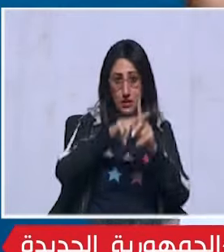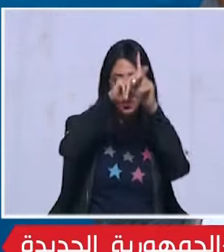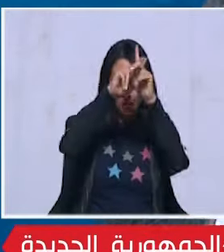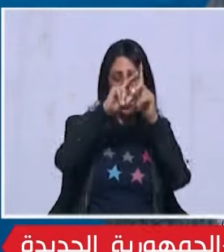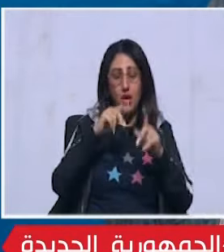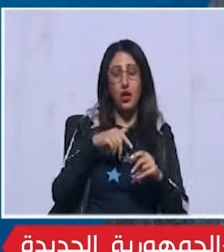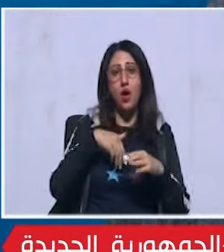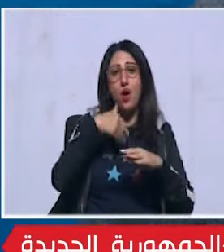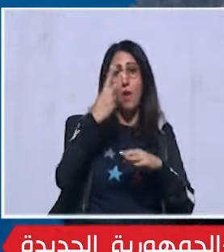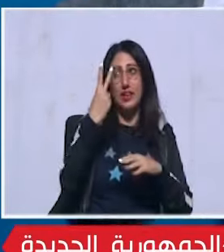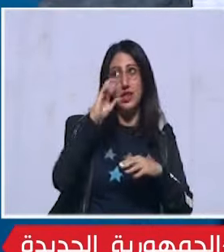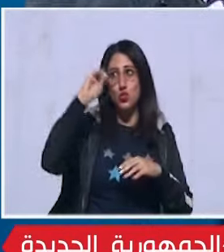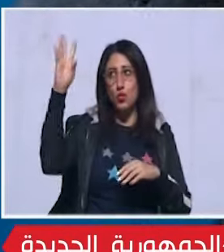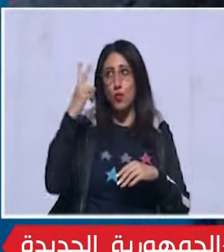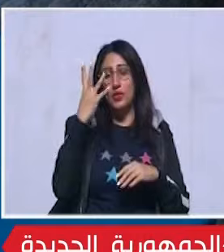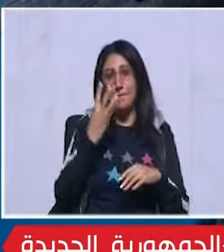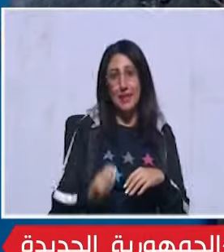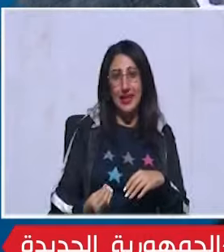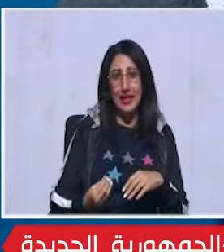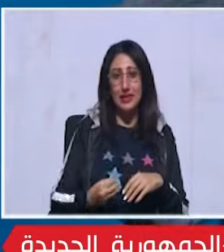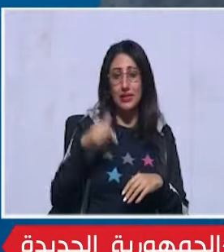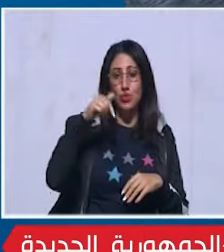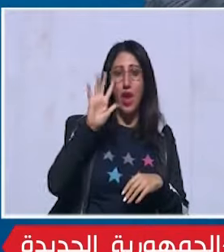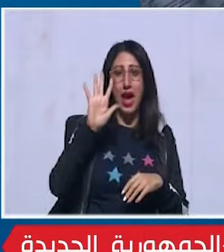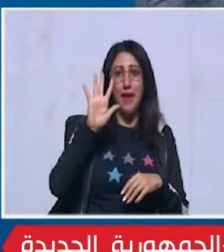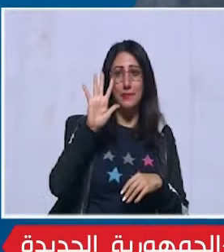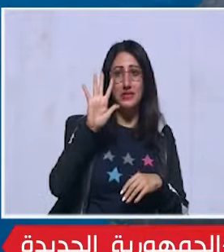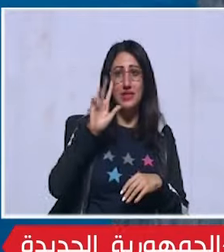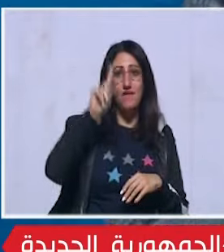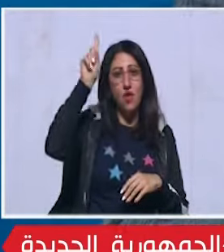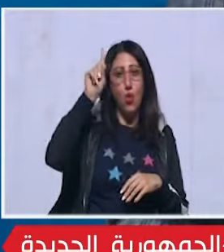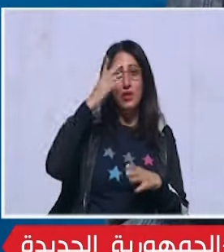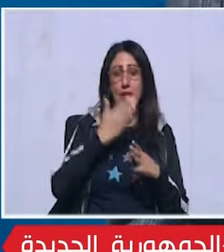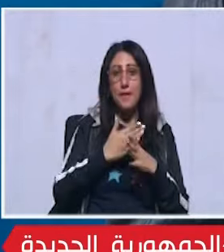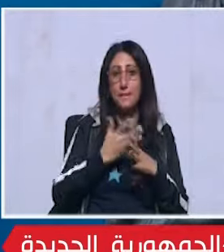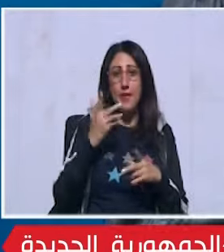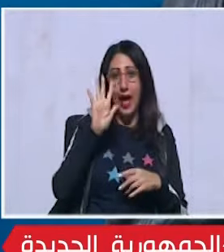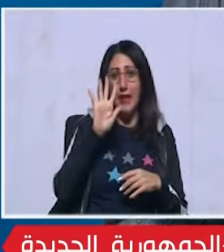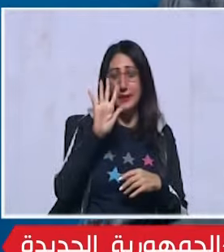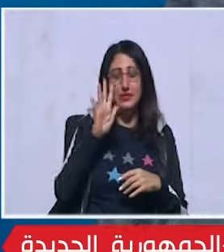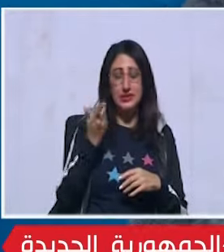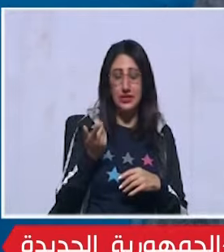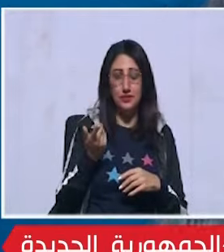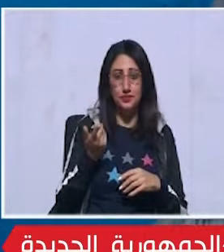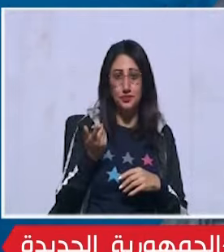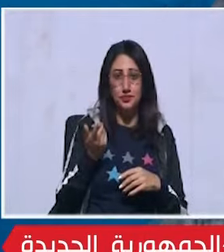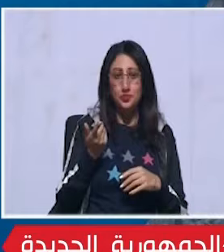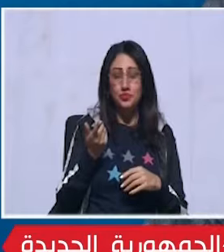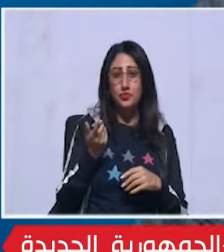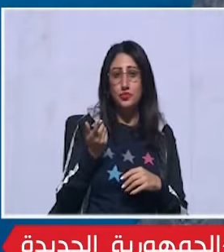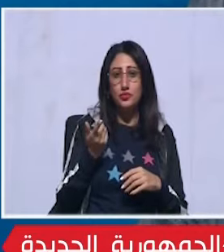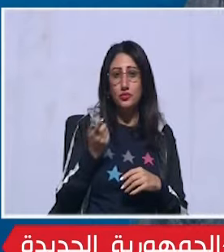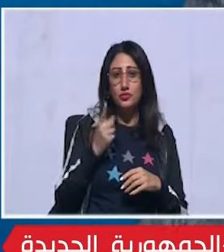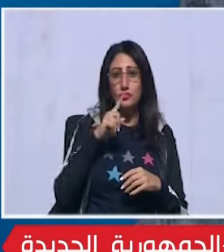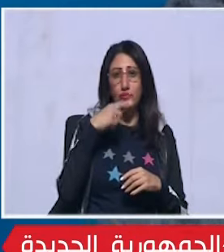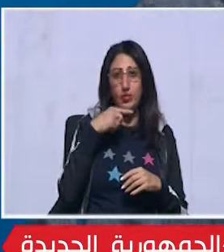النهار ركعتين اخر النهار طب اشمعنى الخمس صلوات فوق شاره جميله قوي قالها ابن حجر العسقلاني قال